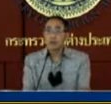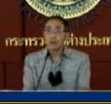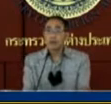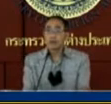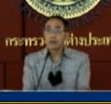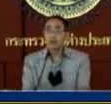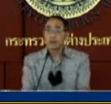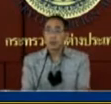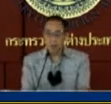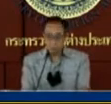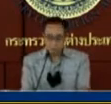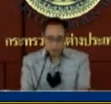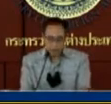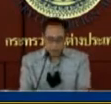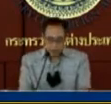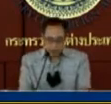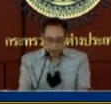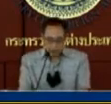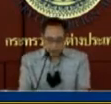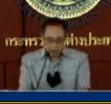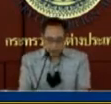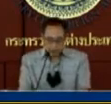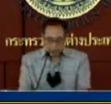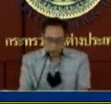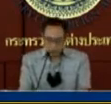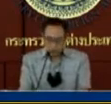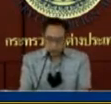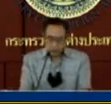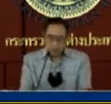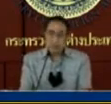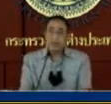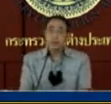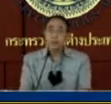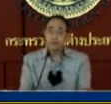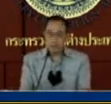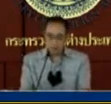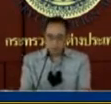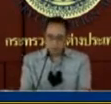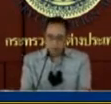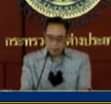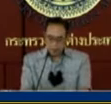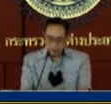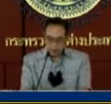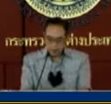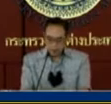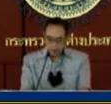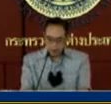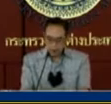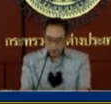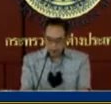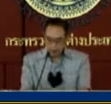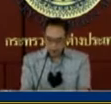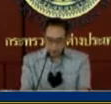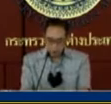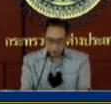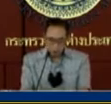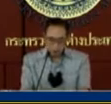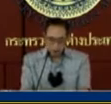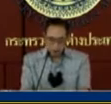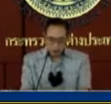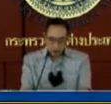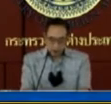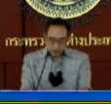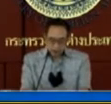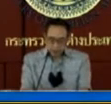บทวนสถานการณ์สิทธิมนุษยชนนะครับปลัดกระทรวงการต่างประเทศนายธานีทองภักดีได้เสนอรายงานประเทศทบท